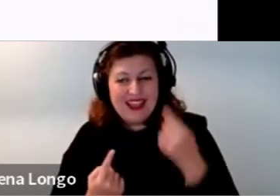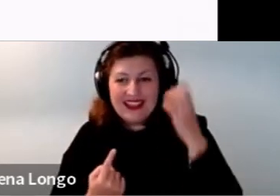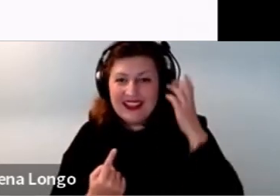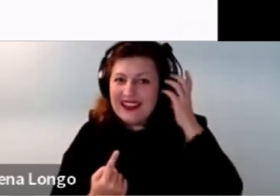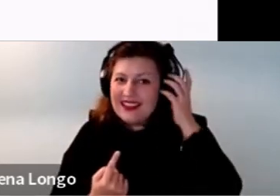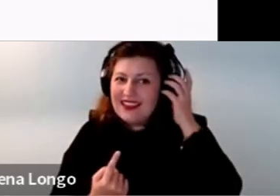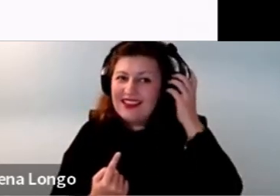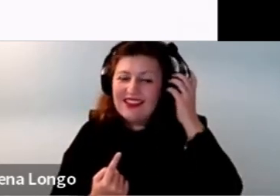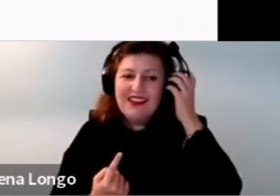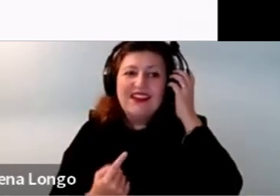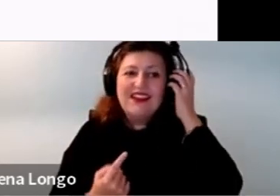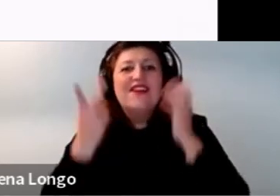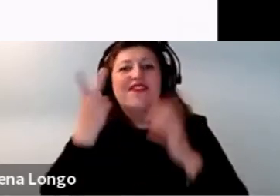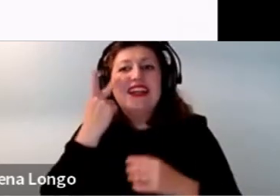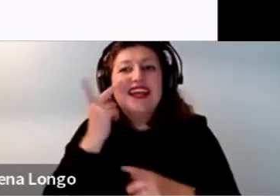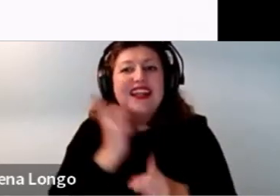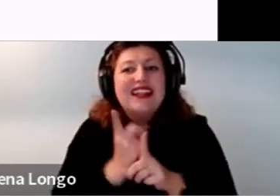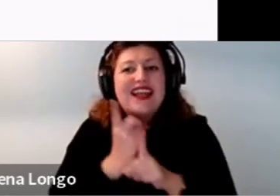premi